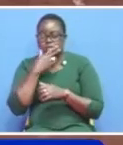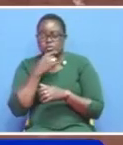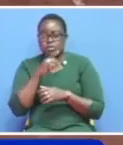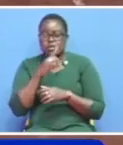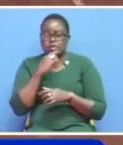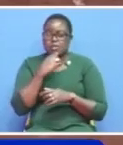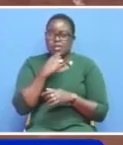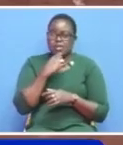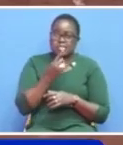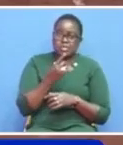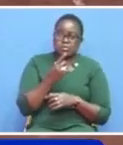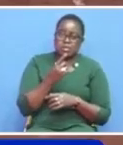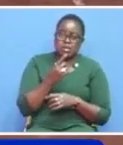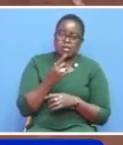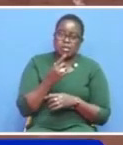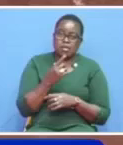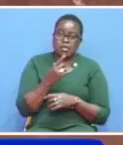yeye